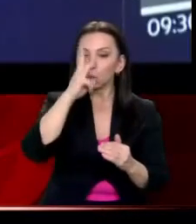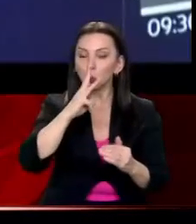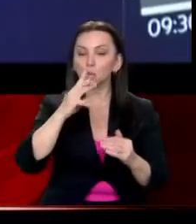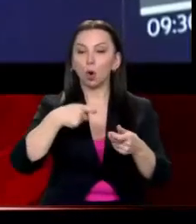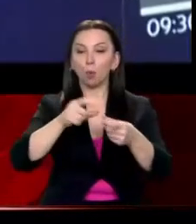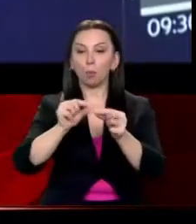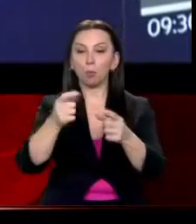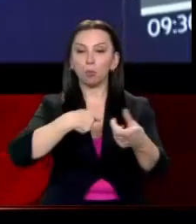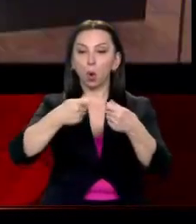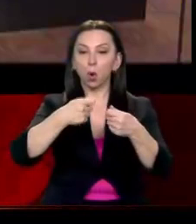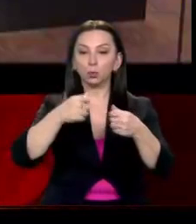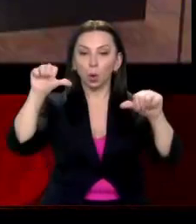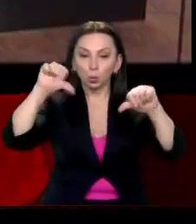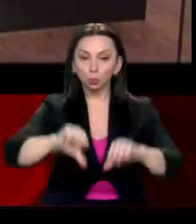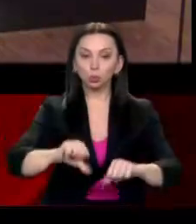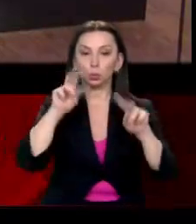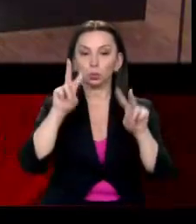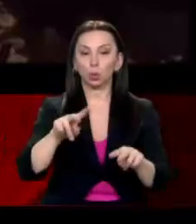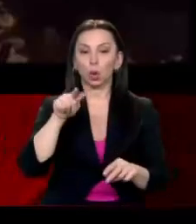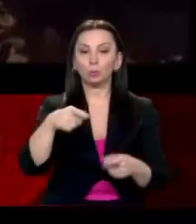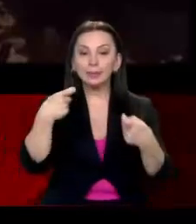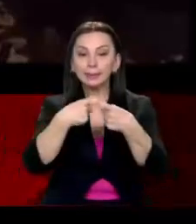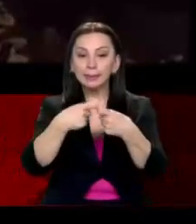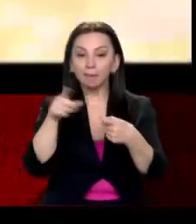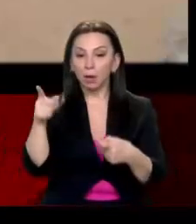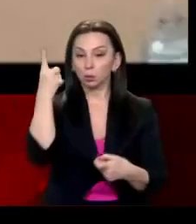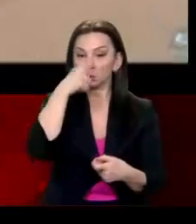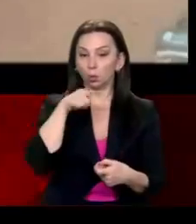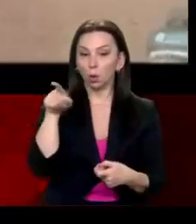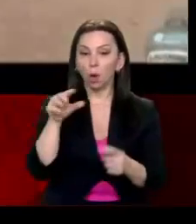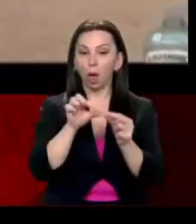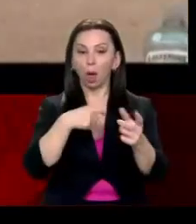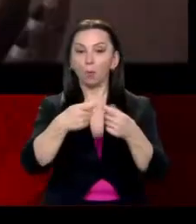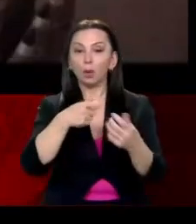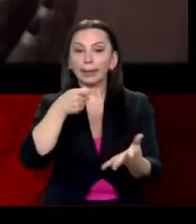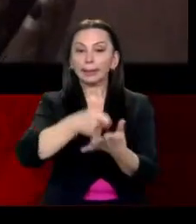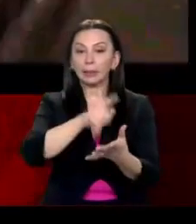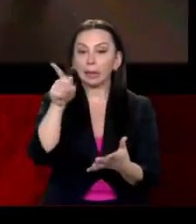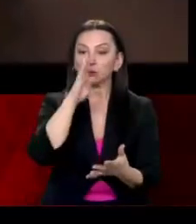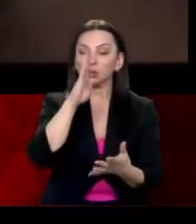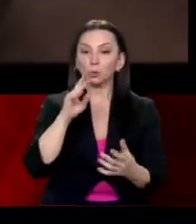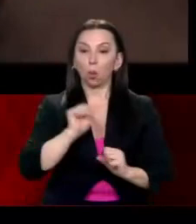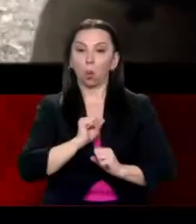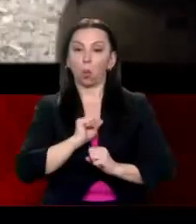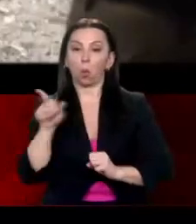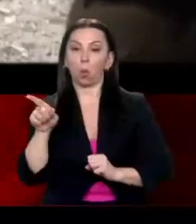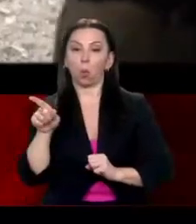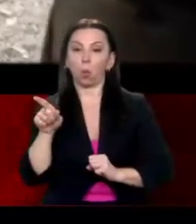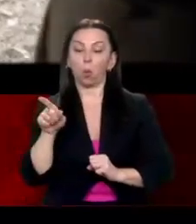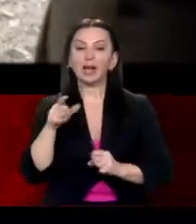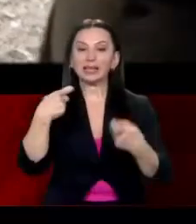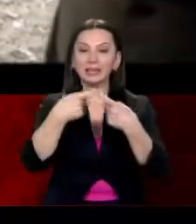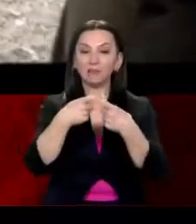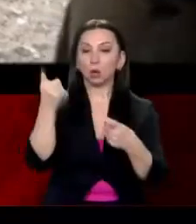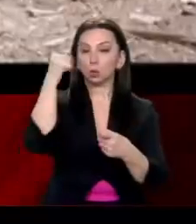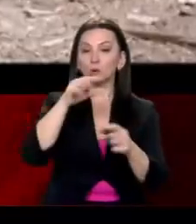kadar borsanın düşüş yaşadığını gördük. Özellikle bu savaş fiyatlamasıyla borsadaki yatırımcının ciddi tedirginlik yaşadığını gördük. Savaş